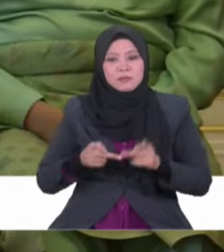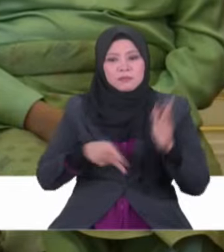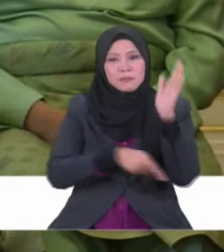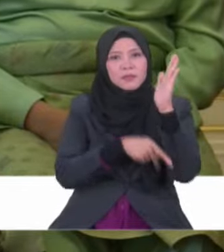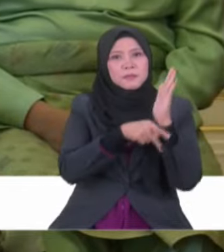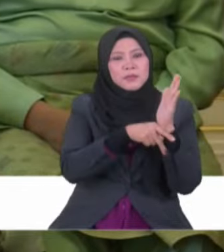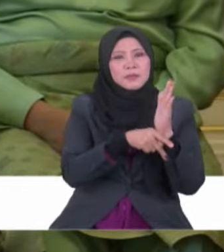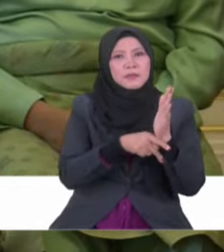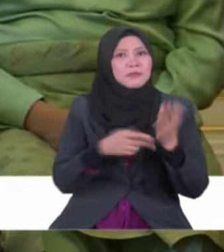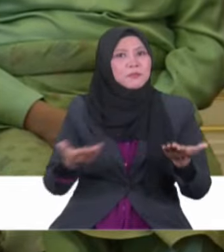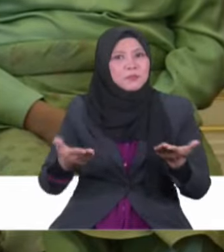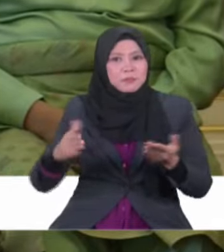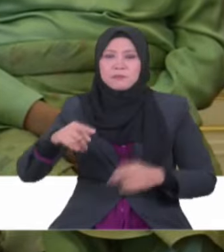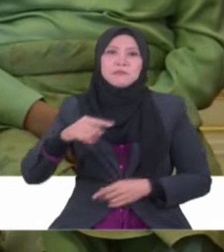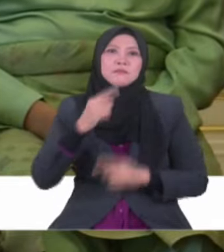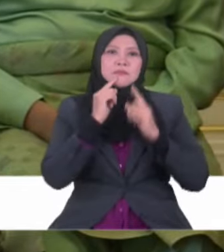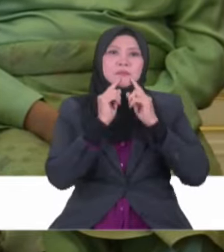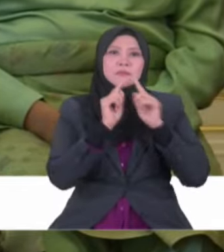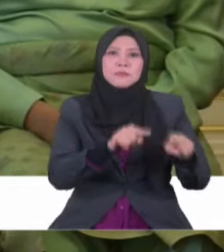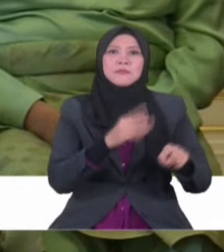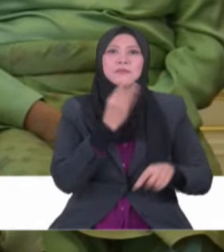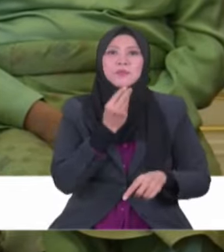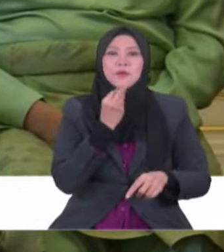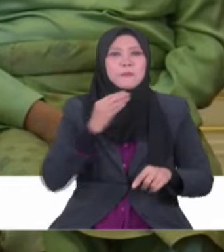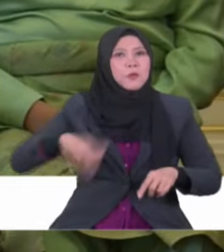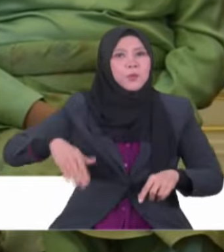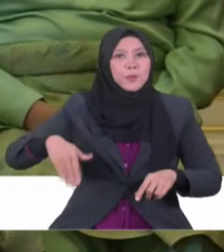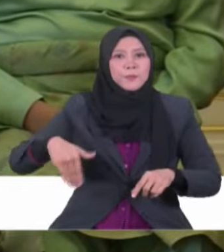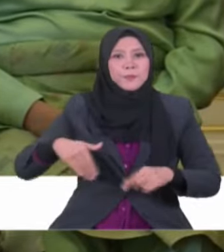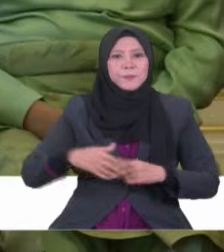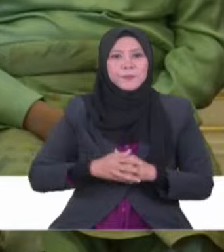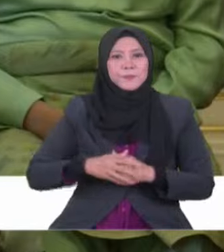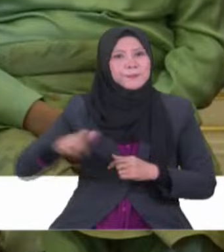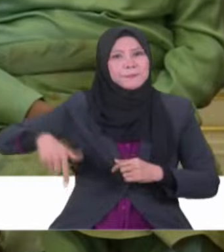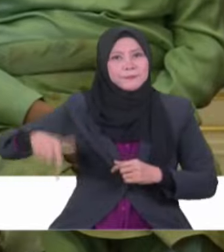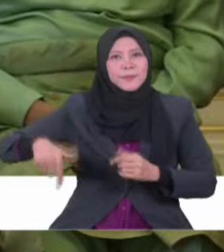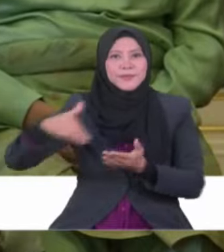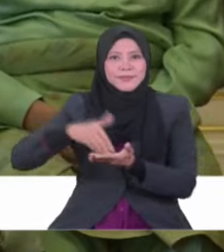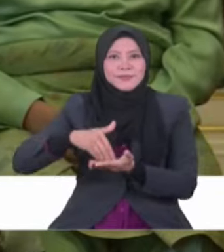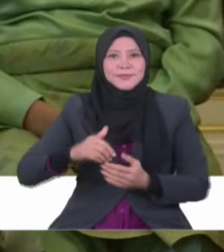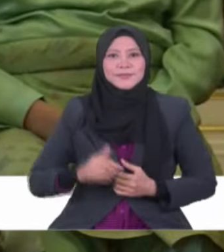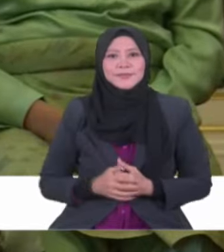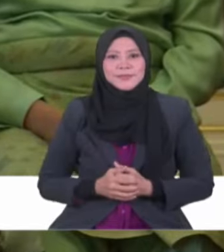ada permintaan. Itu belum. Pilihan raya lambat lagi.